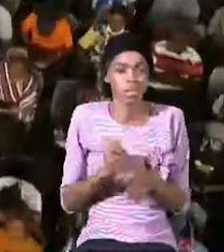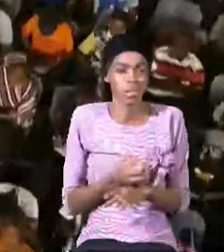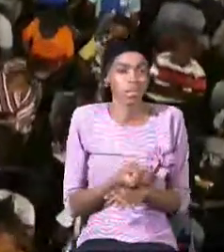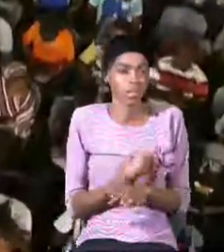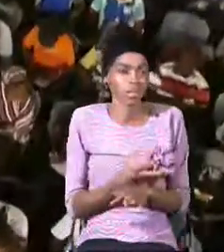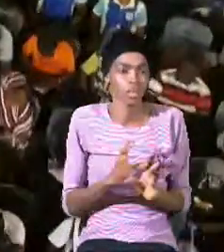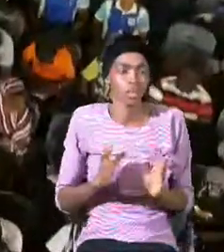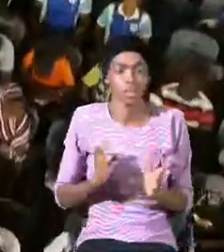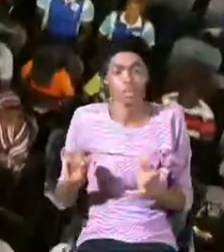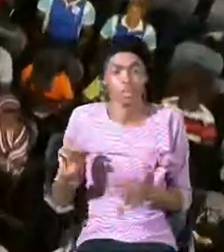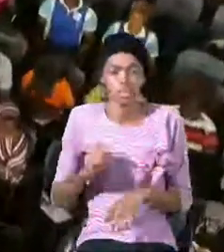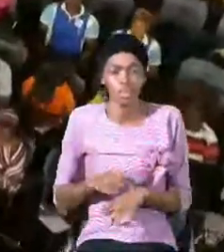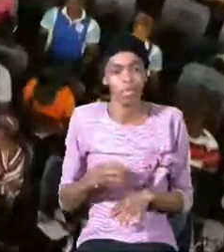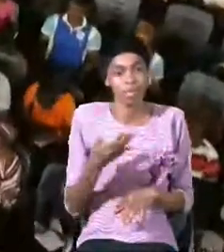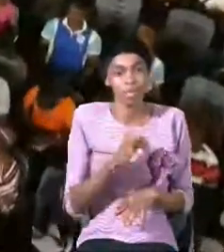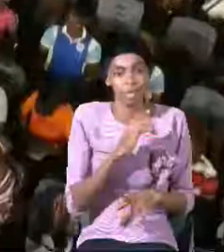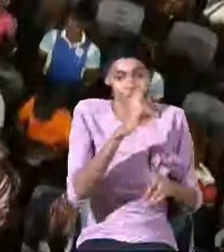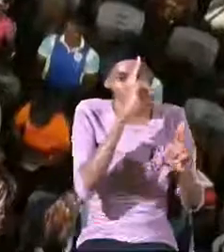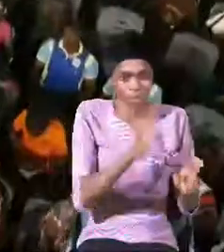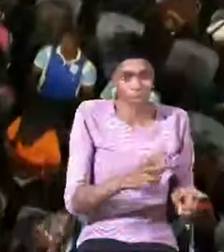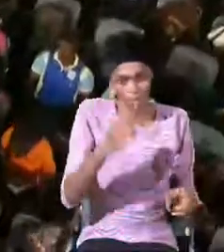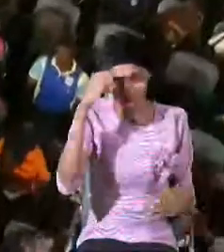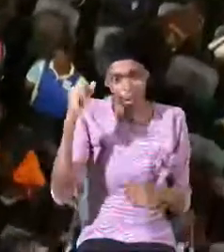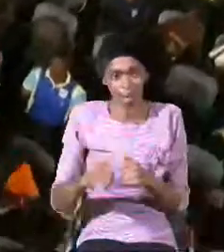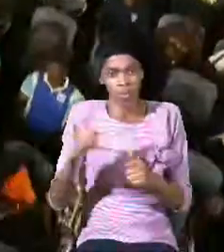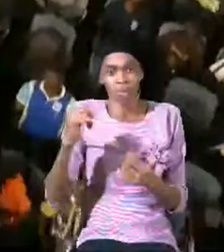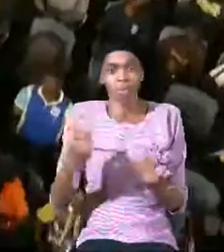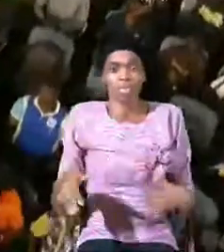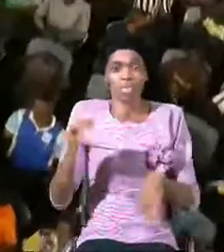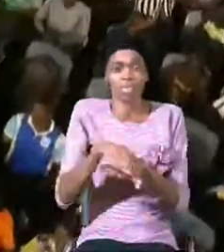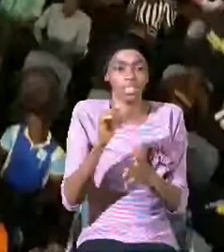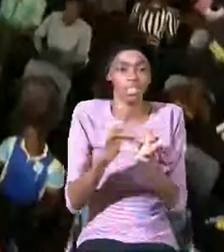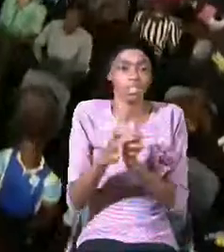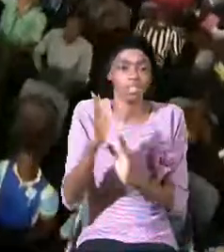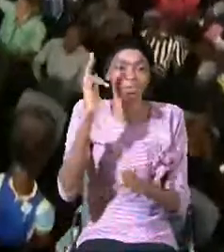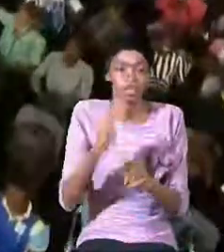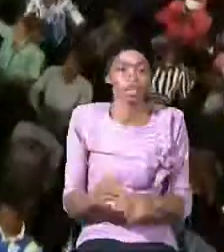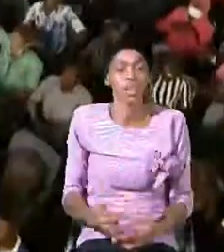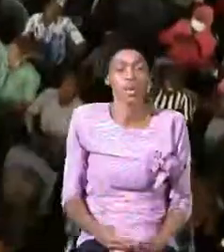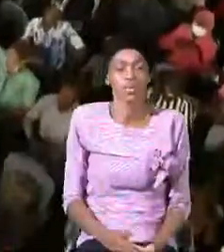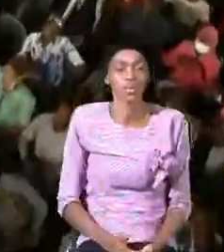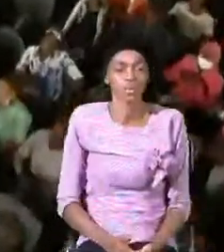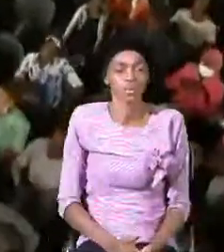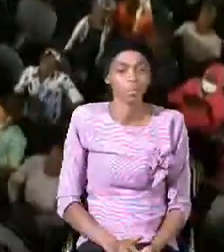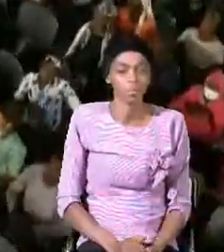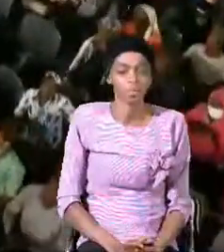guérison, il y a le soutien, l'honneur pour tout le monde. Ce soir, au nom de Jésus.